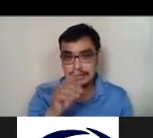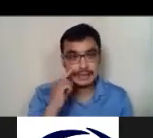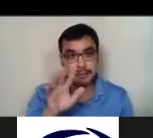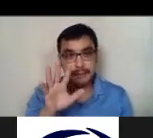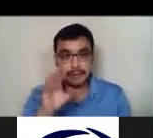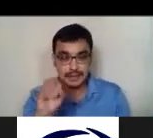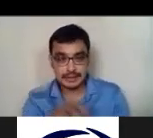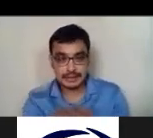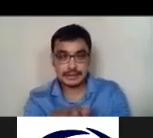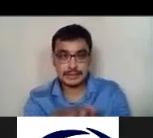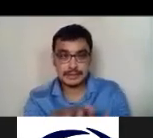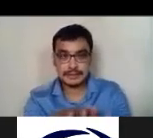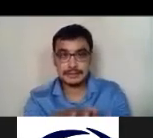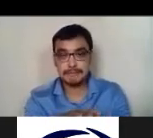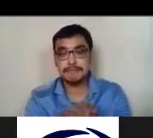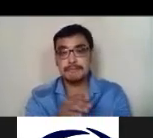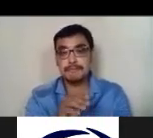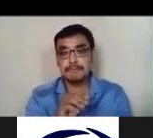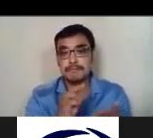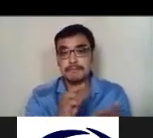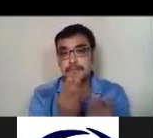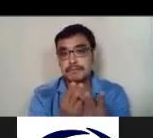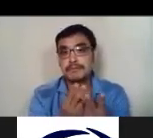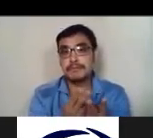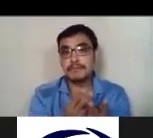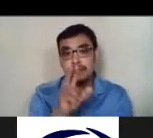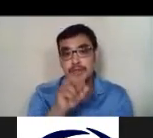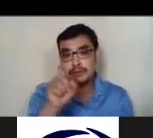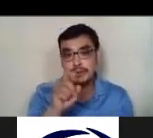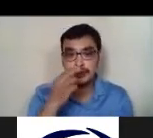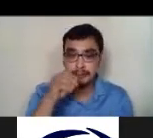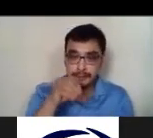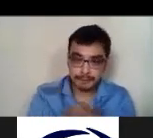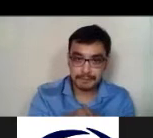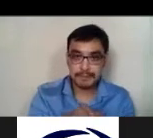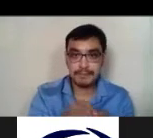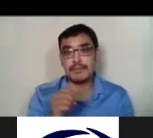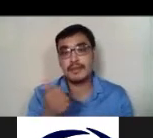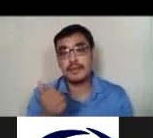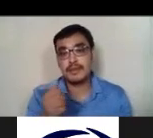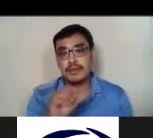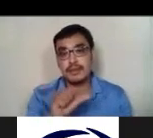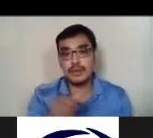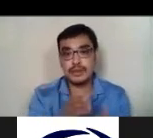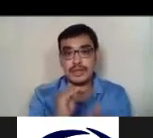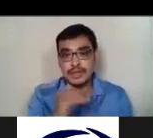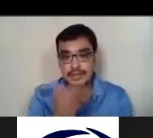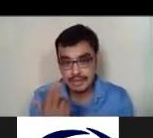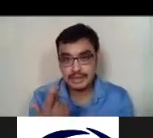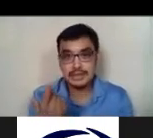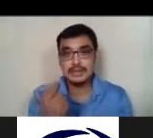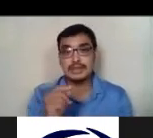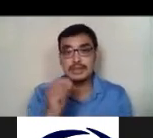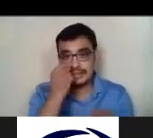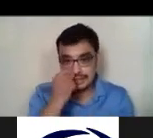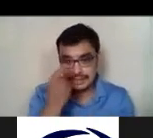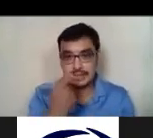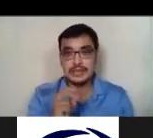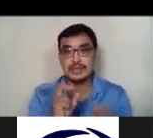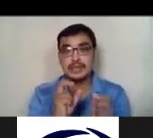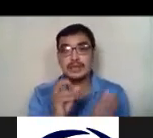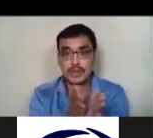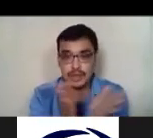देखिन्छ. जिबिबी सर्भाइभर झन्डै 80% जनजाति अनि क्षेत्रीय दलित ब्राह्मीण मिनरमा